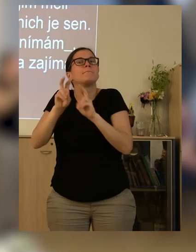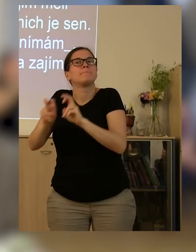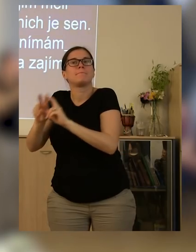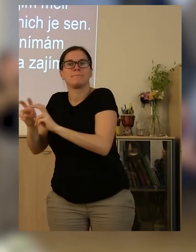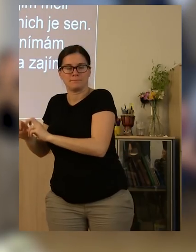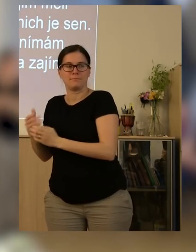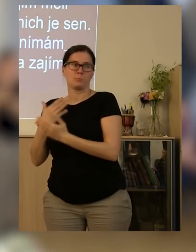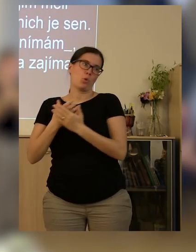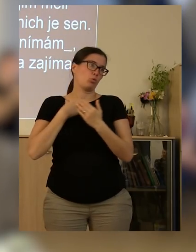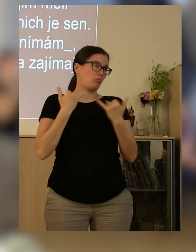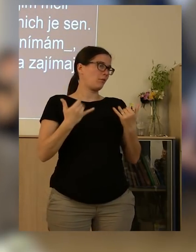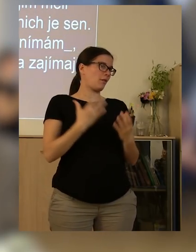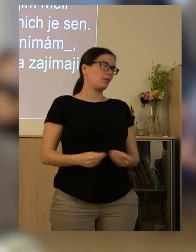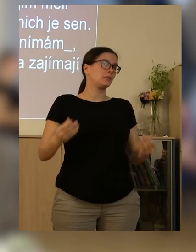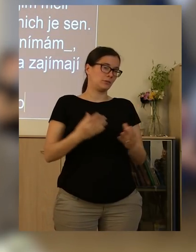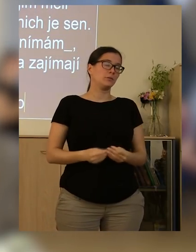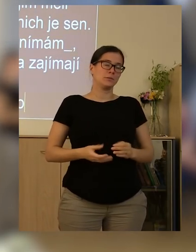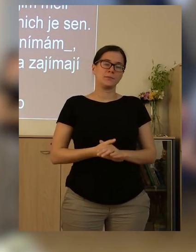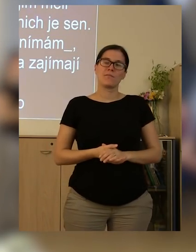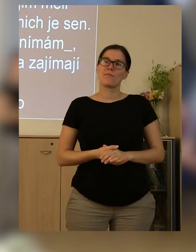Pokusím se teď maličko